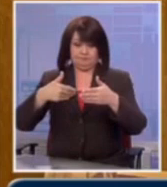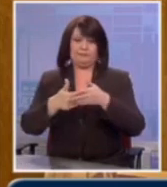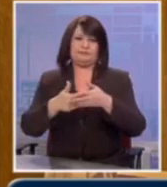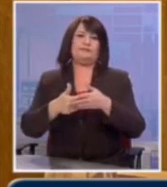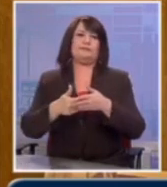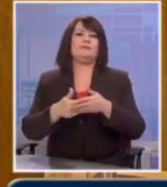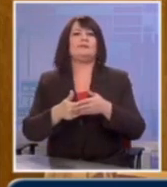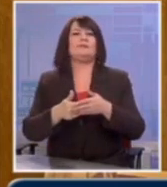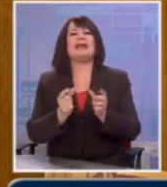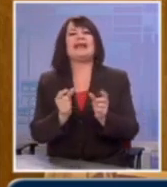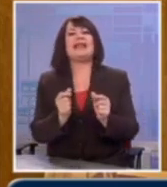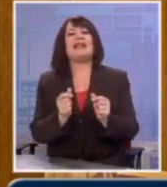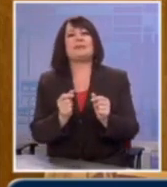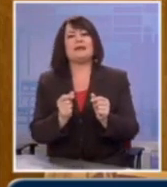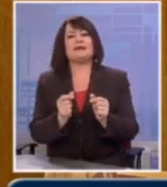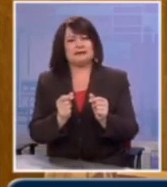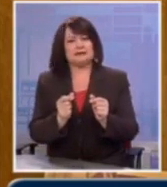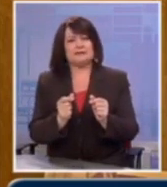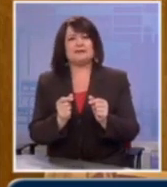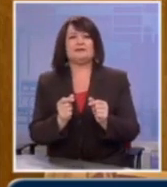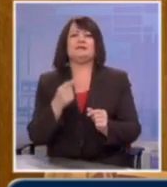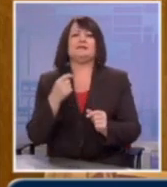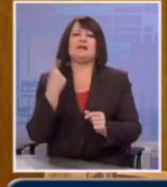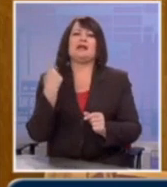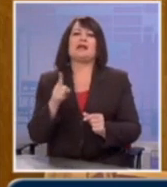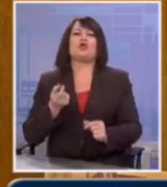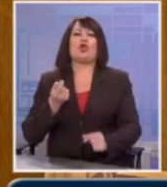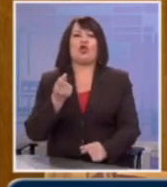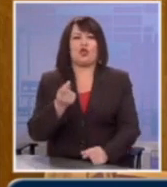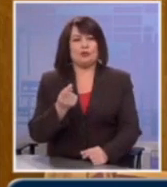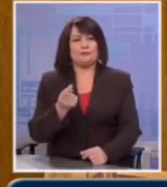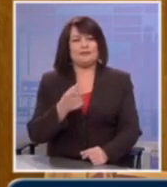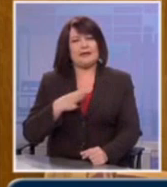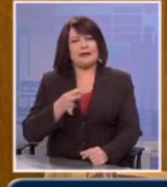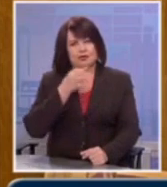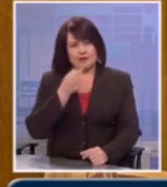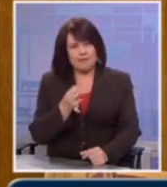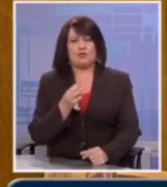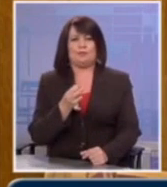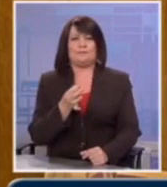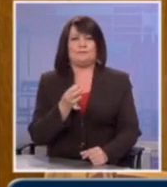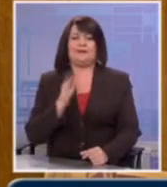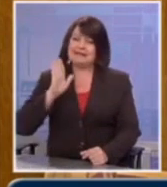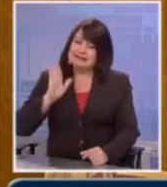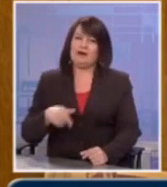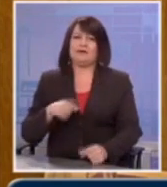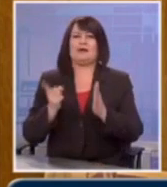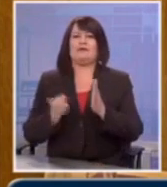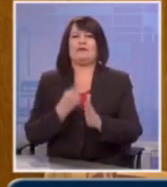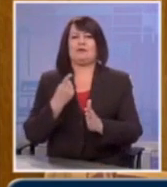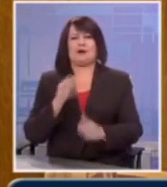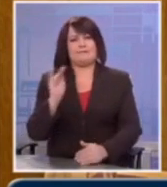ολοκλήρωση της ρύθμισης των έως 100 δόσεων θα ήθελα να κάνω για τελευταία